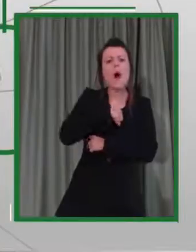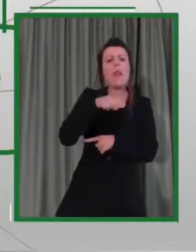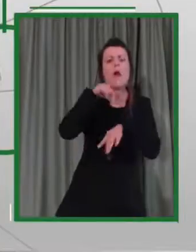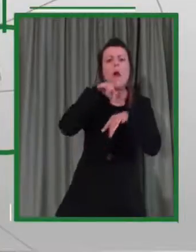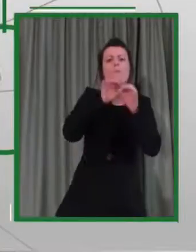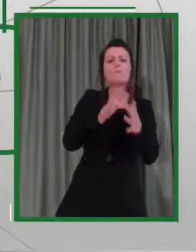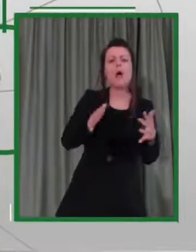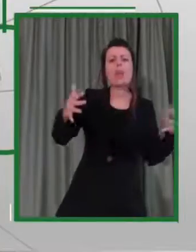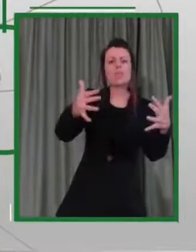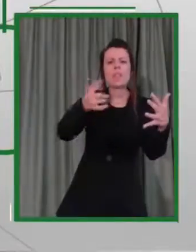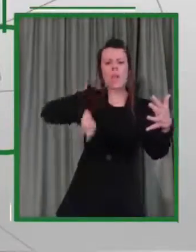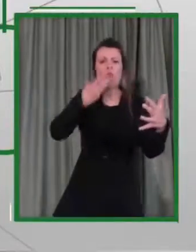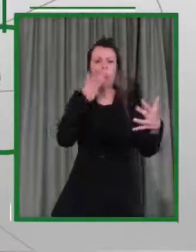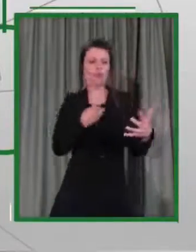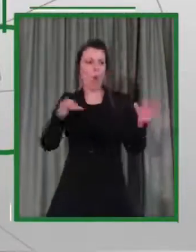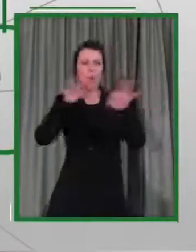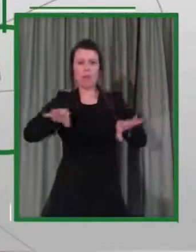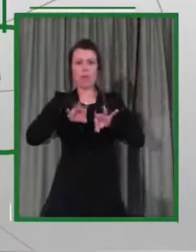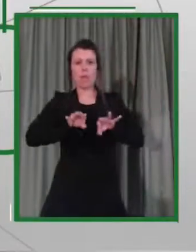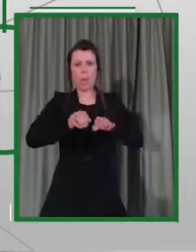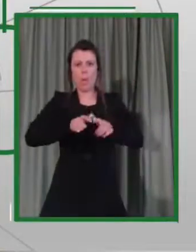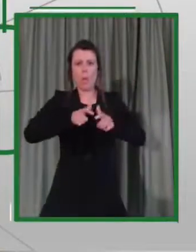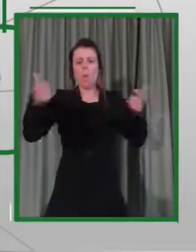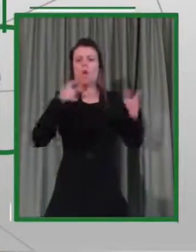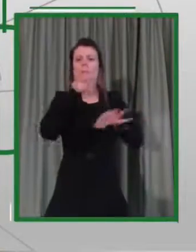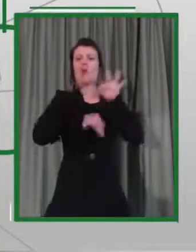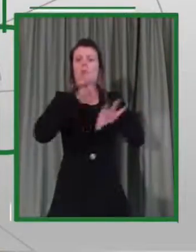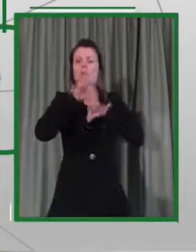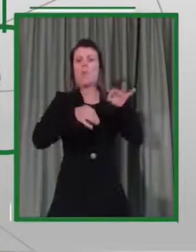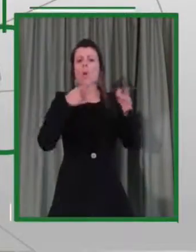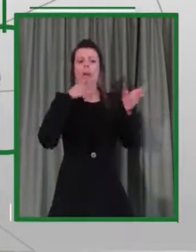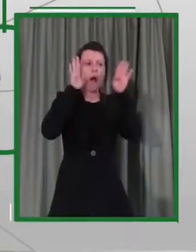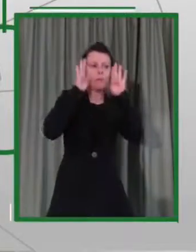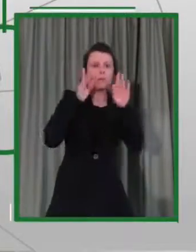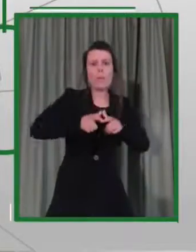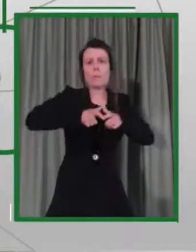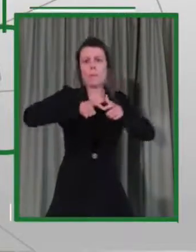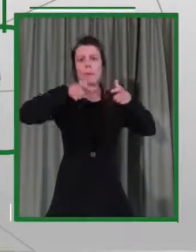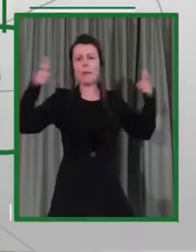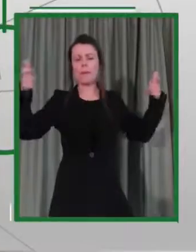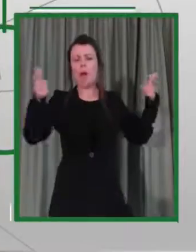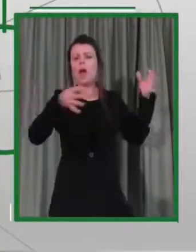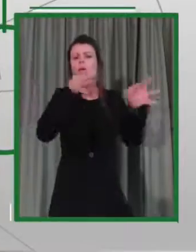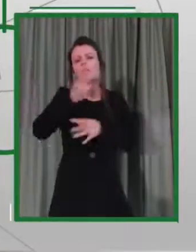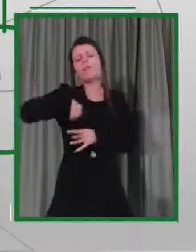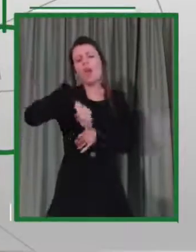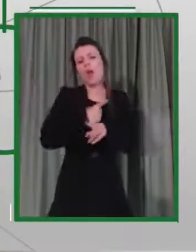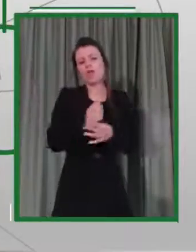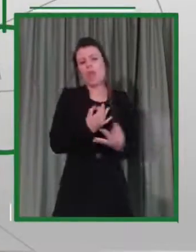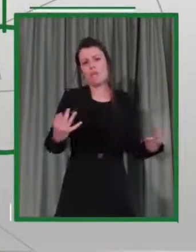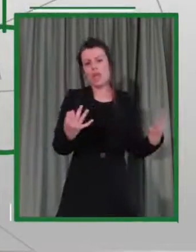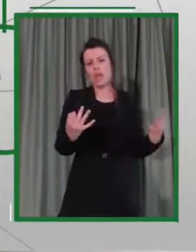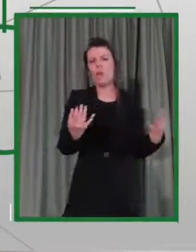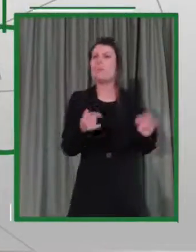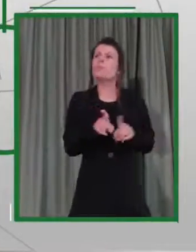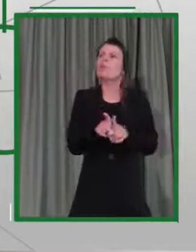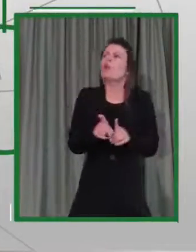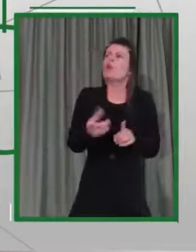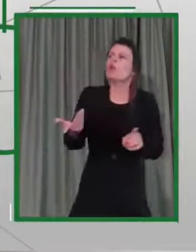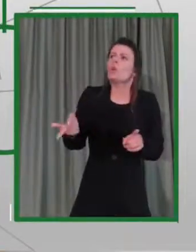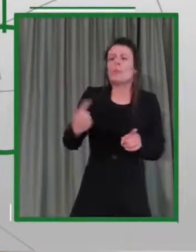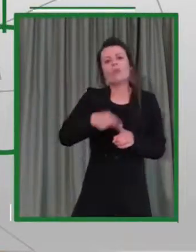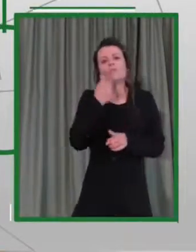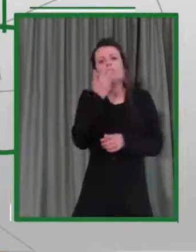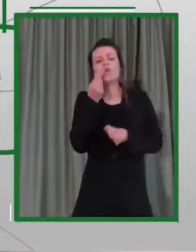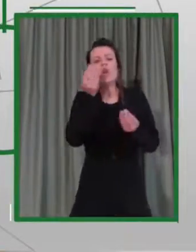E i finanziamenti che arriveranno, io volevo fare degli esempi, cioè che cosa andiamo a finanziare, cos'è